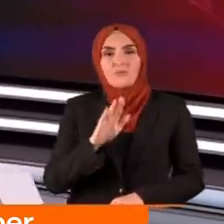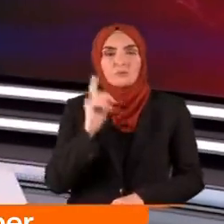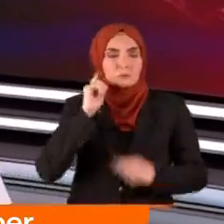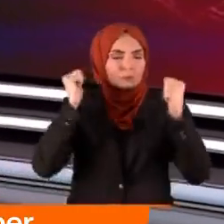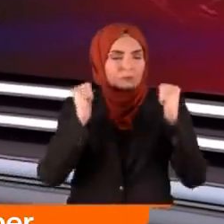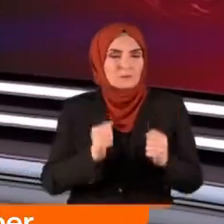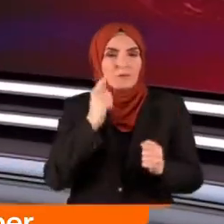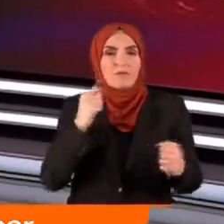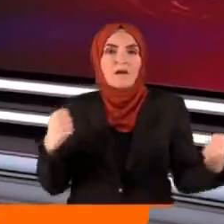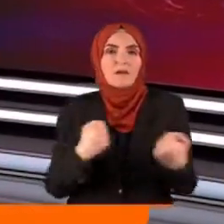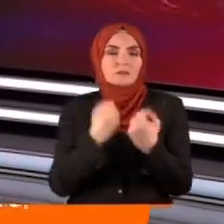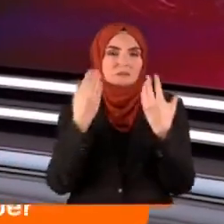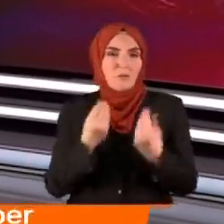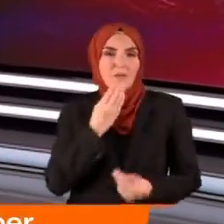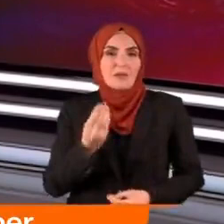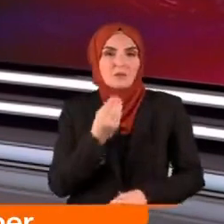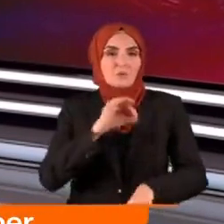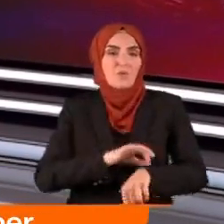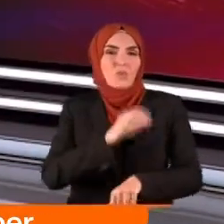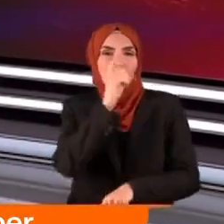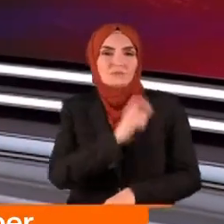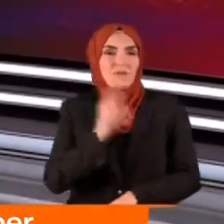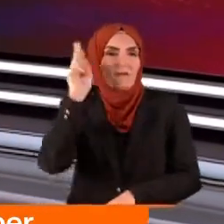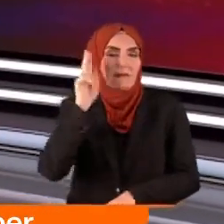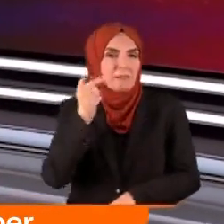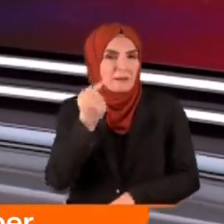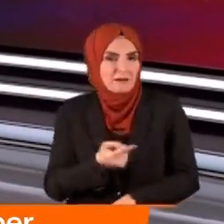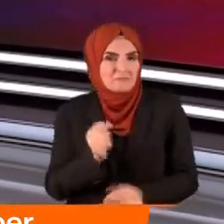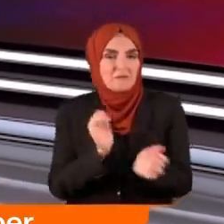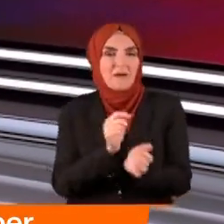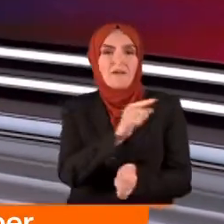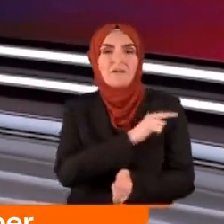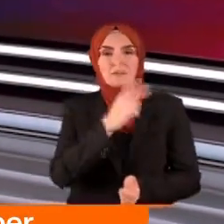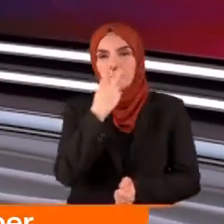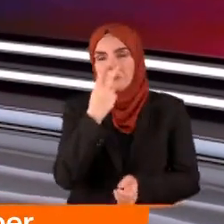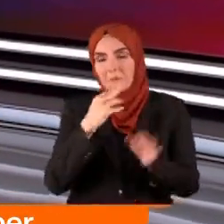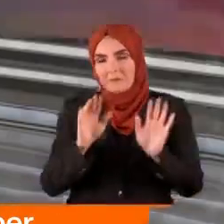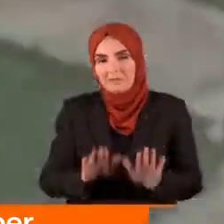Genç doktor hayallerini yarım, ailesini de gözü yaşlı bıraktı.